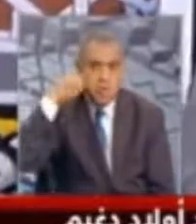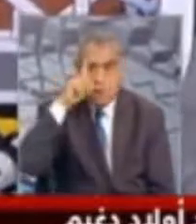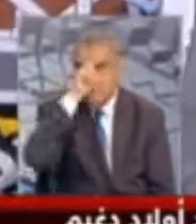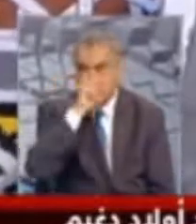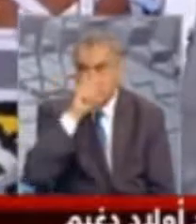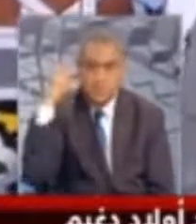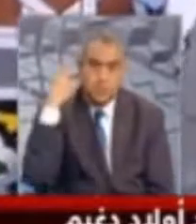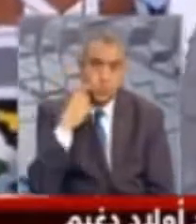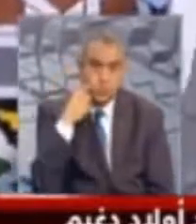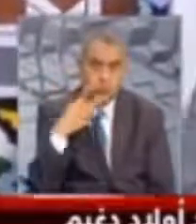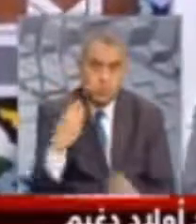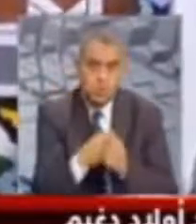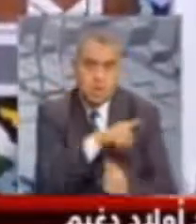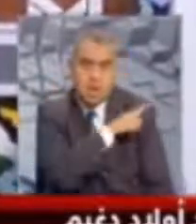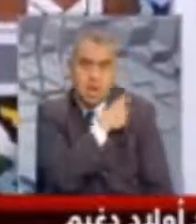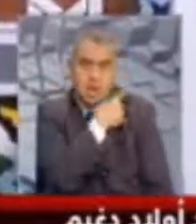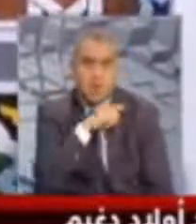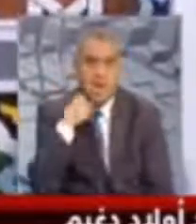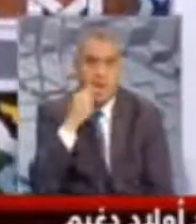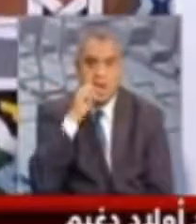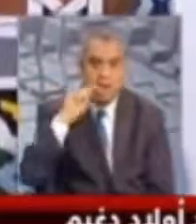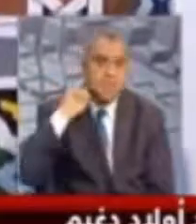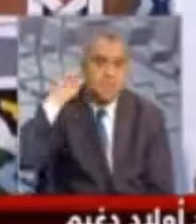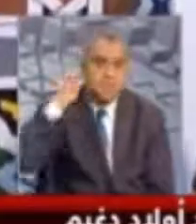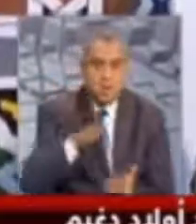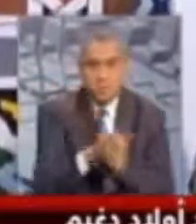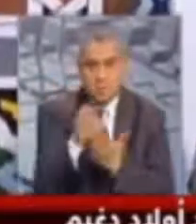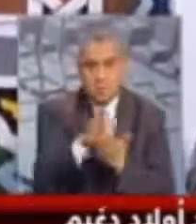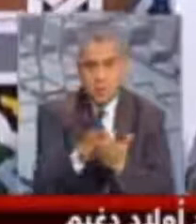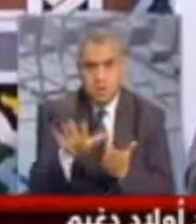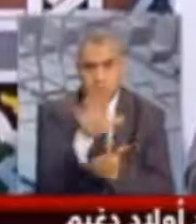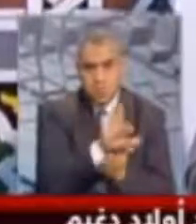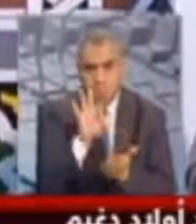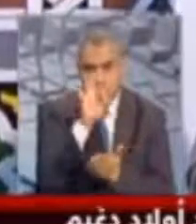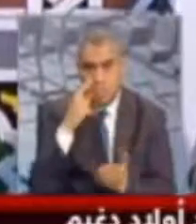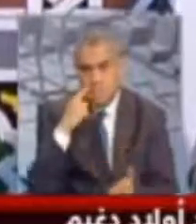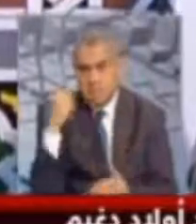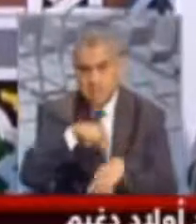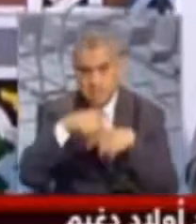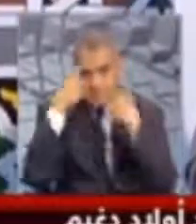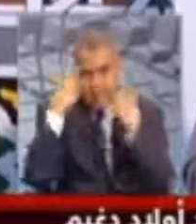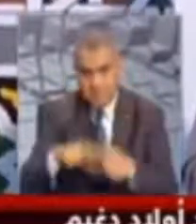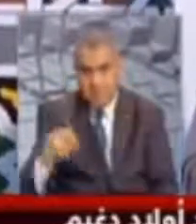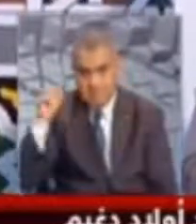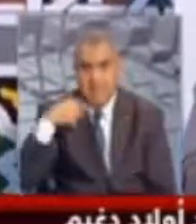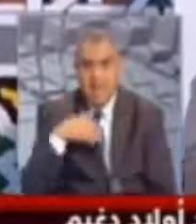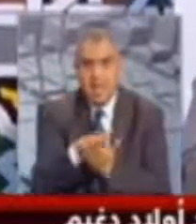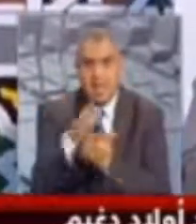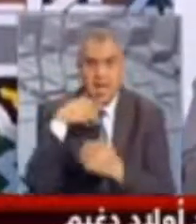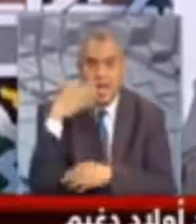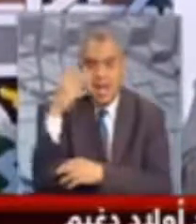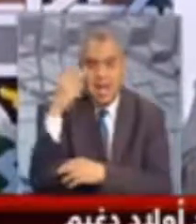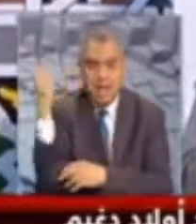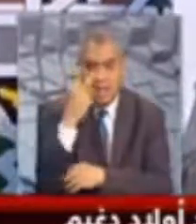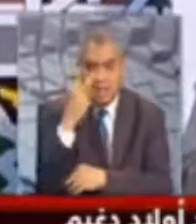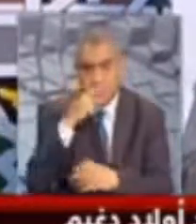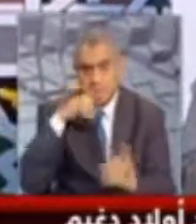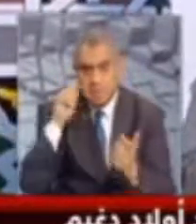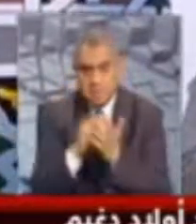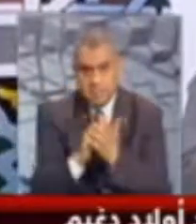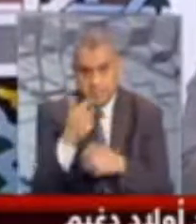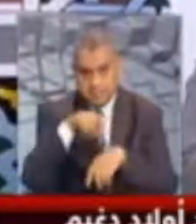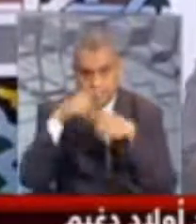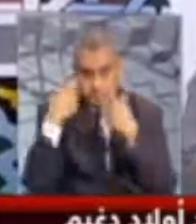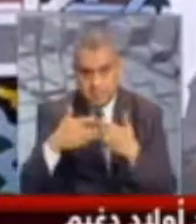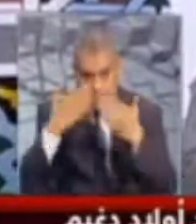الأوقاف السوداني، والسيد اللواء خالد شعيب هنا في قرية سيدي عبد الرحمن بمدينة العالمين. دعني أذكر لك شروت